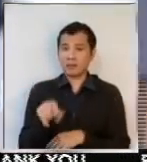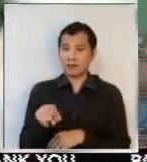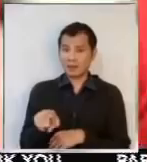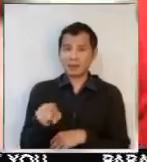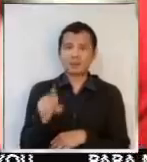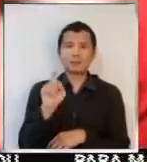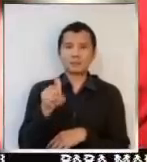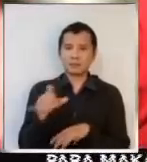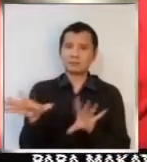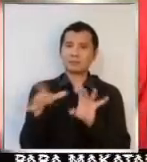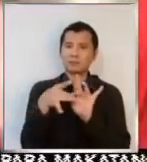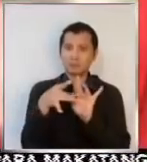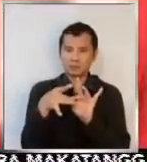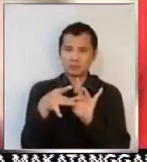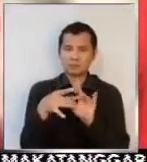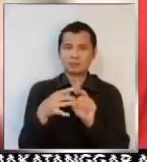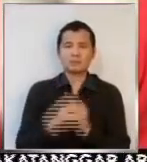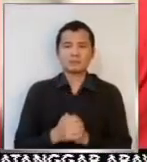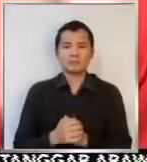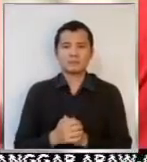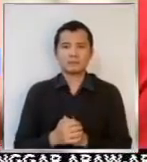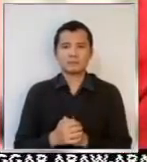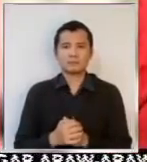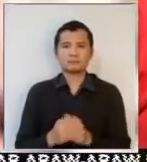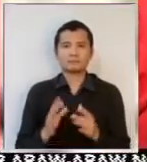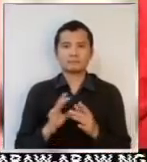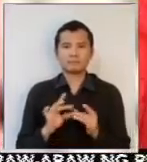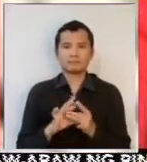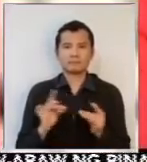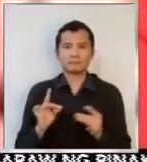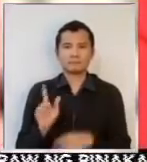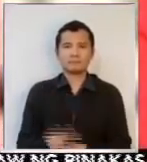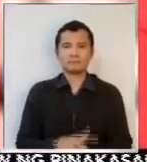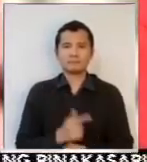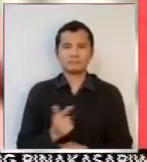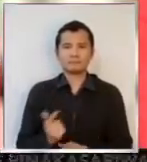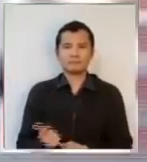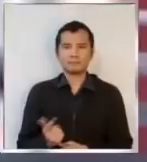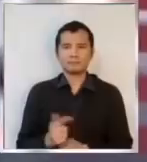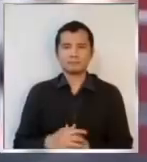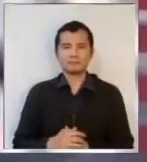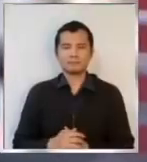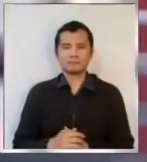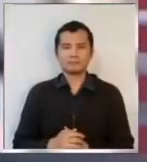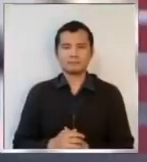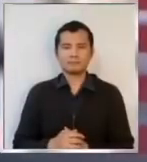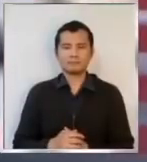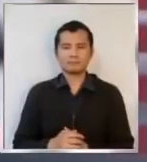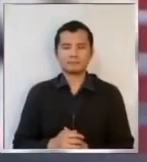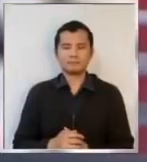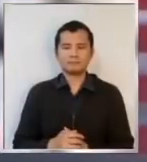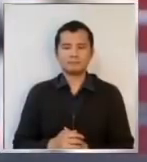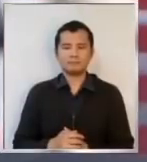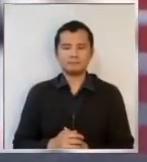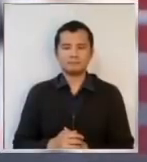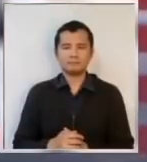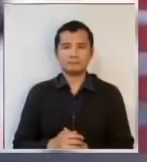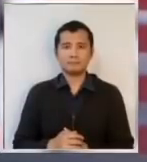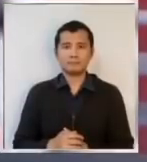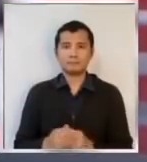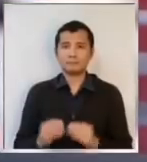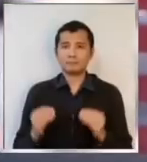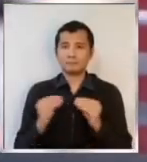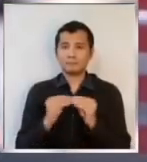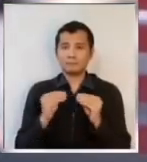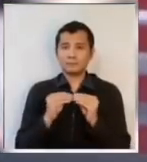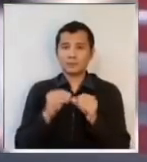their own. Mai Bermudez, nakatutok, 24 oras. Tukoy na ng lokal na pamahalaan ng